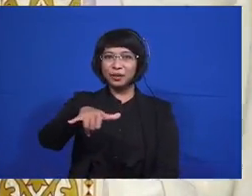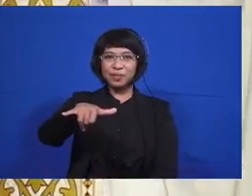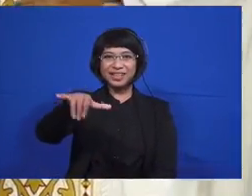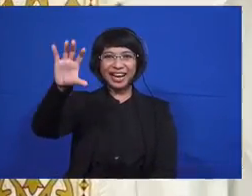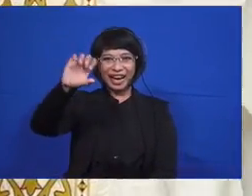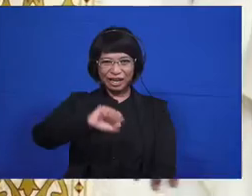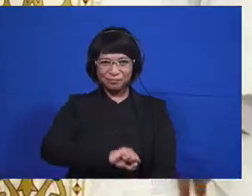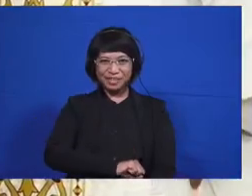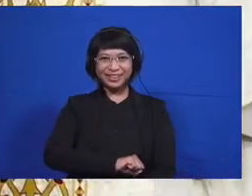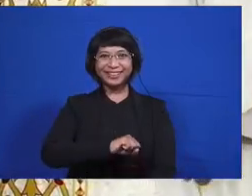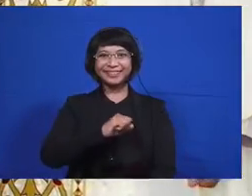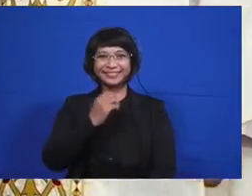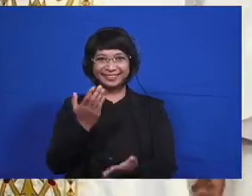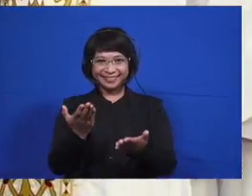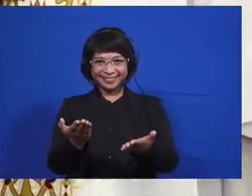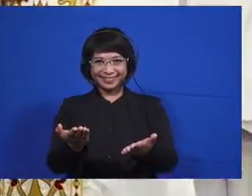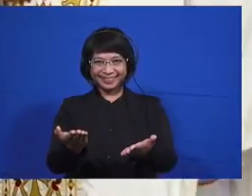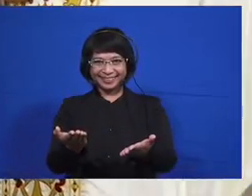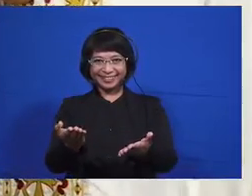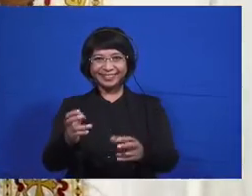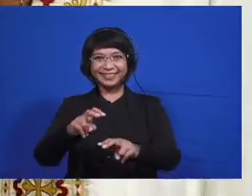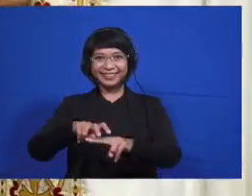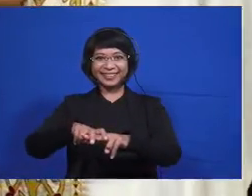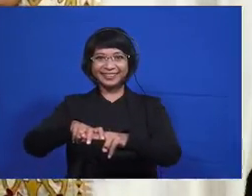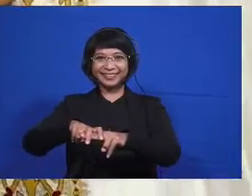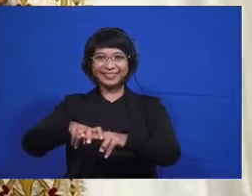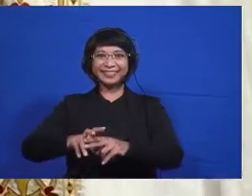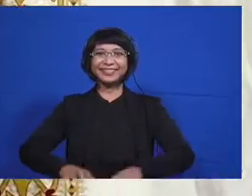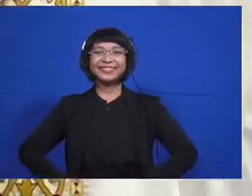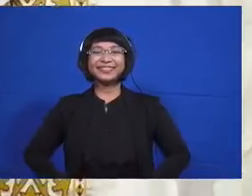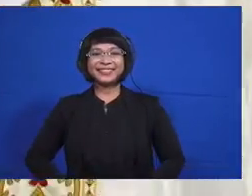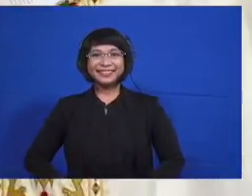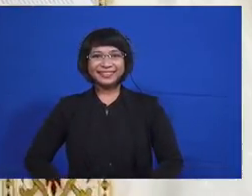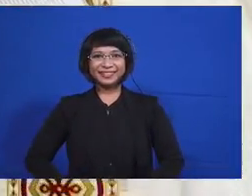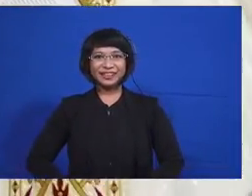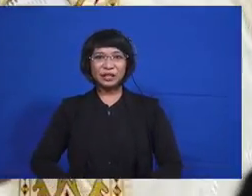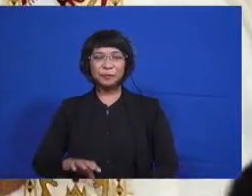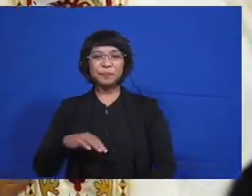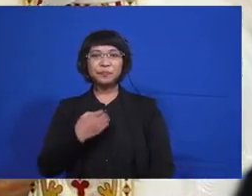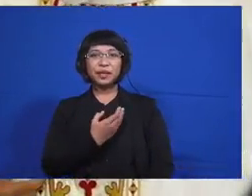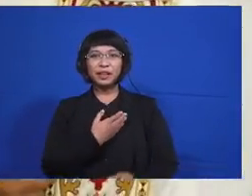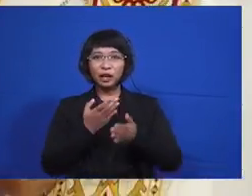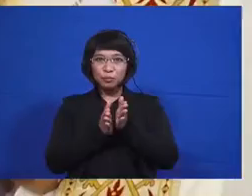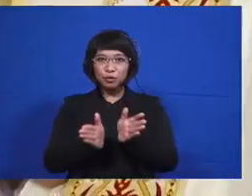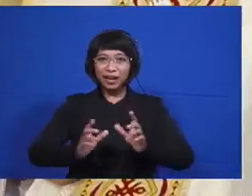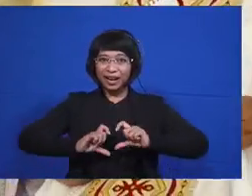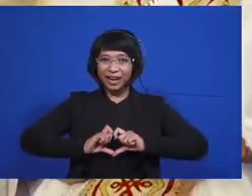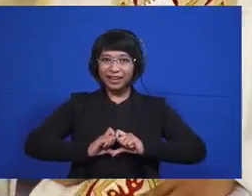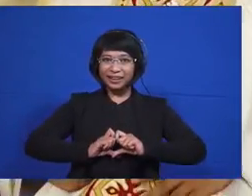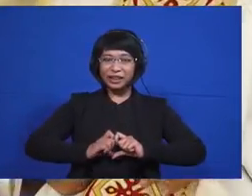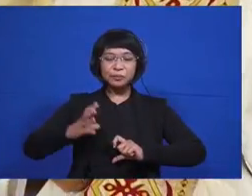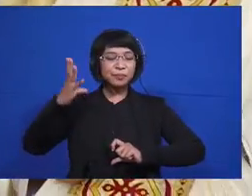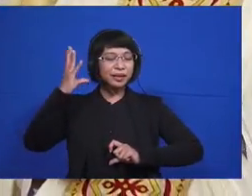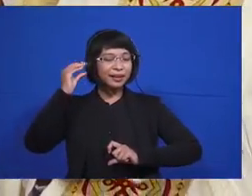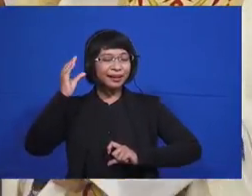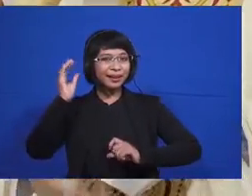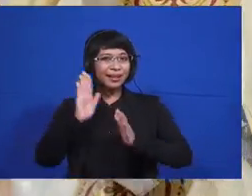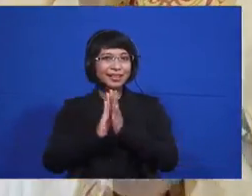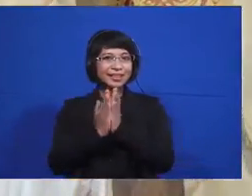masa. Amin. Mari kita buka hati dan mulut kita untuk menyambut sabda Tuhan.